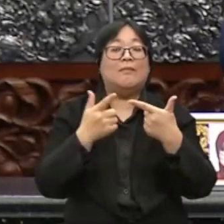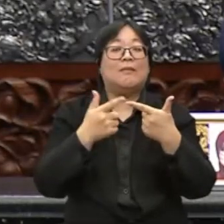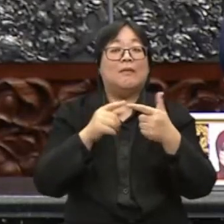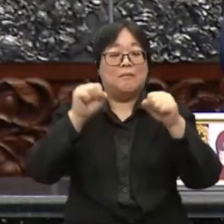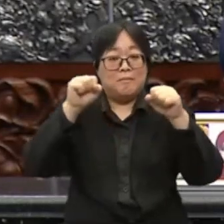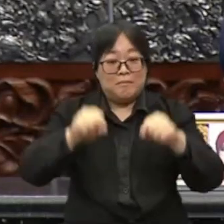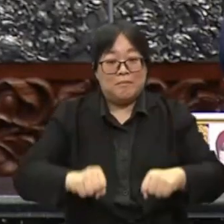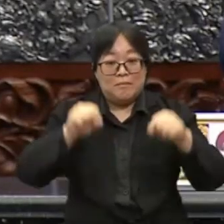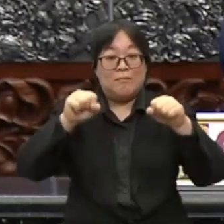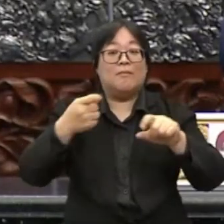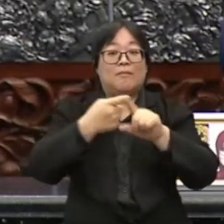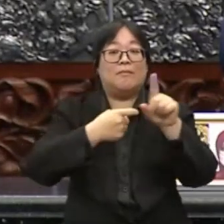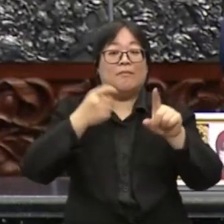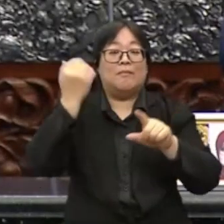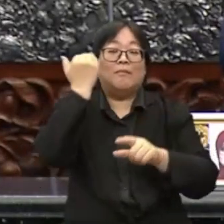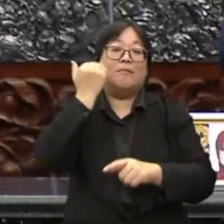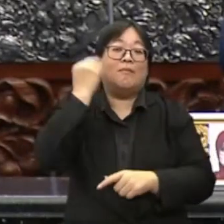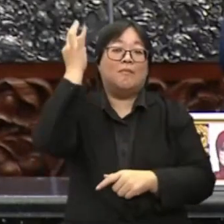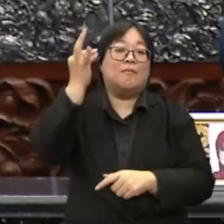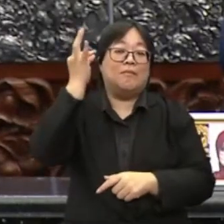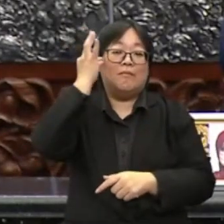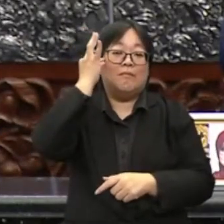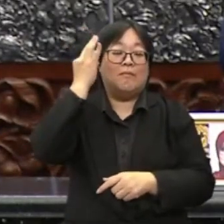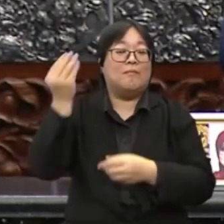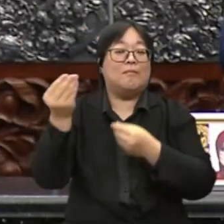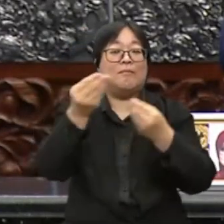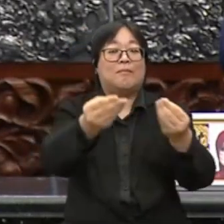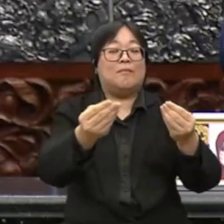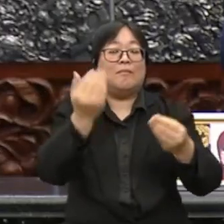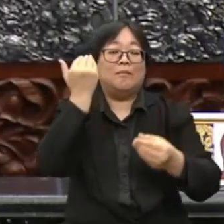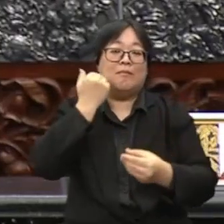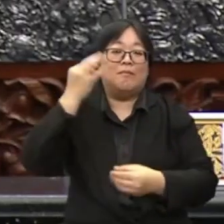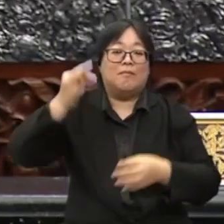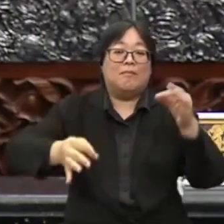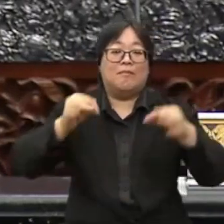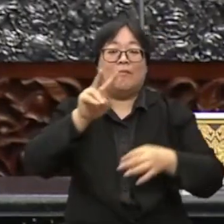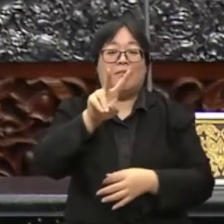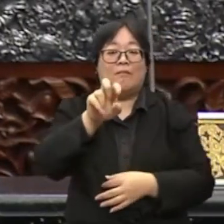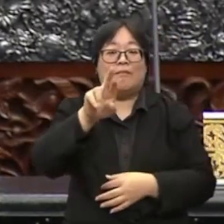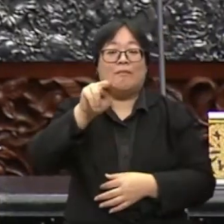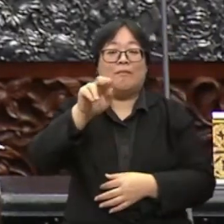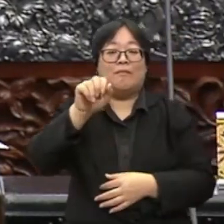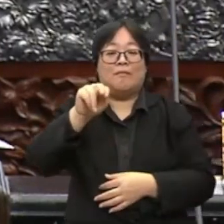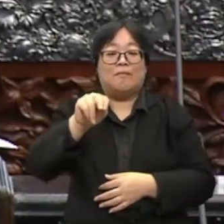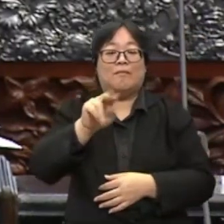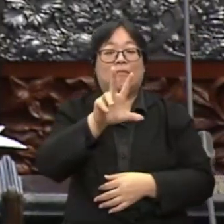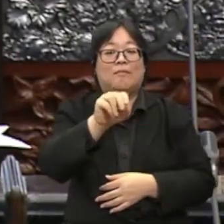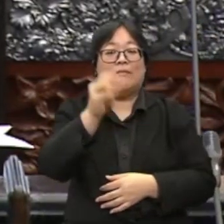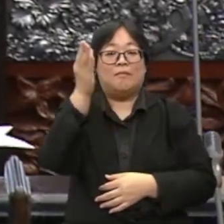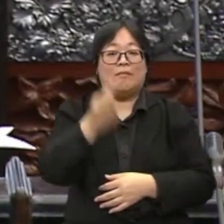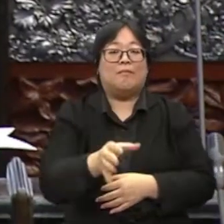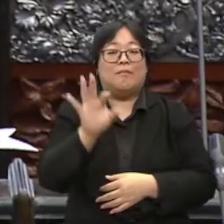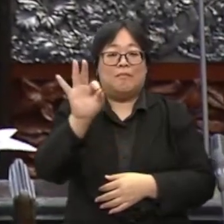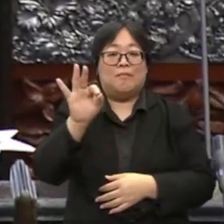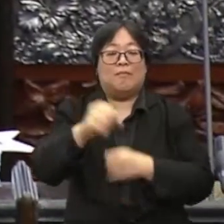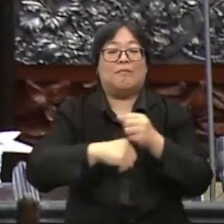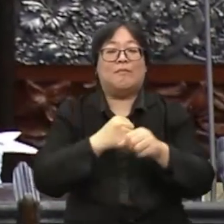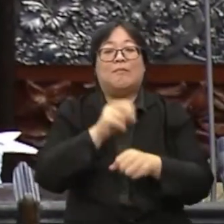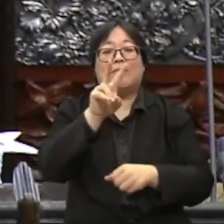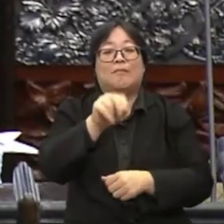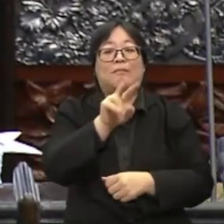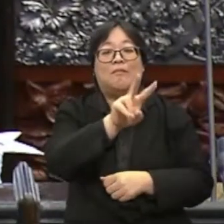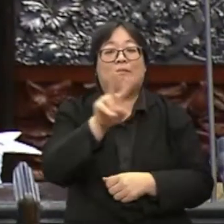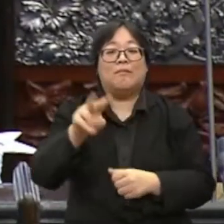kebenaran daripada Federal courtt telah diberikan oleh Justice vernon Ong pada 30 hari bulan 9 Tahun